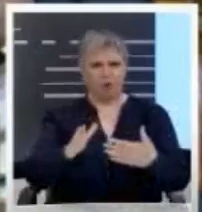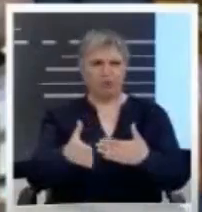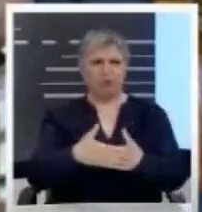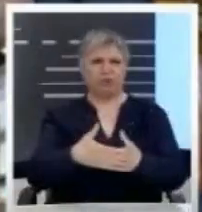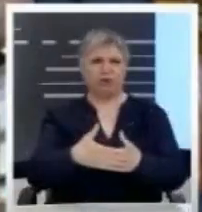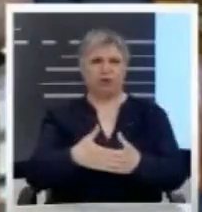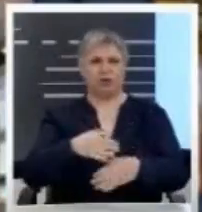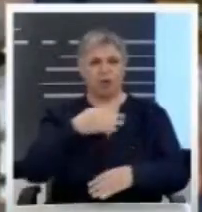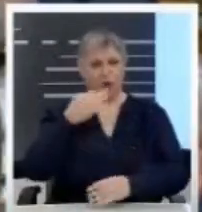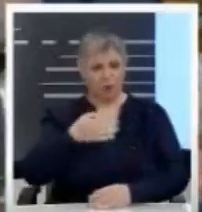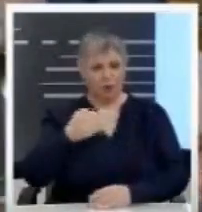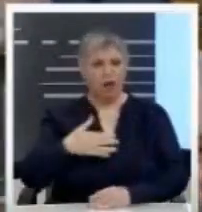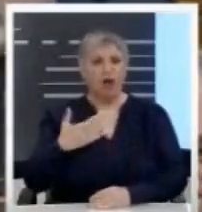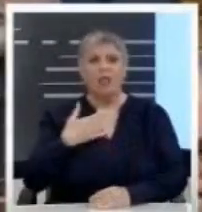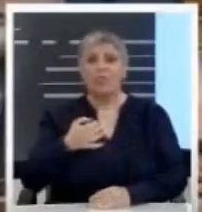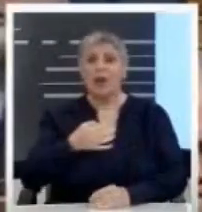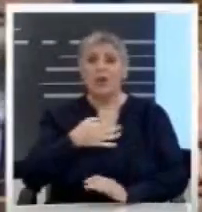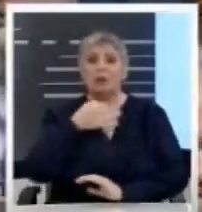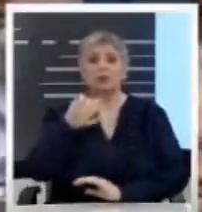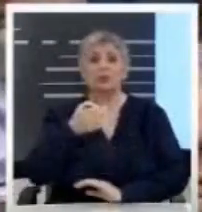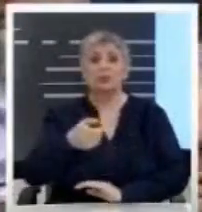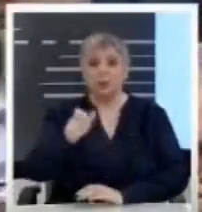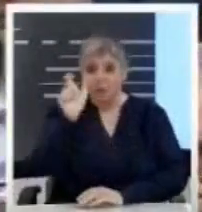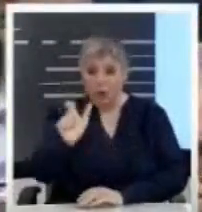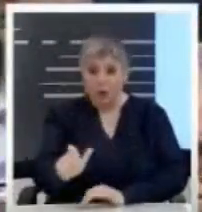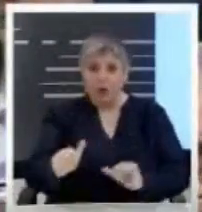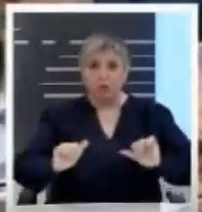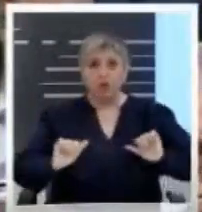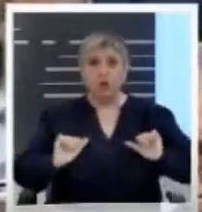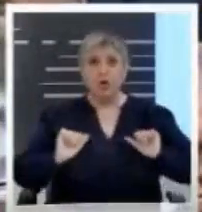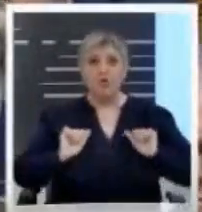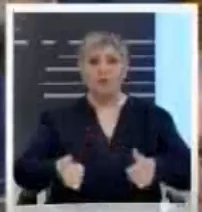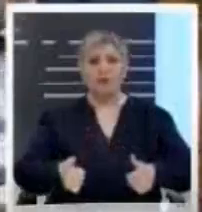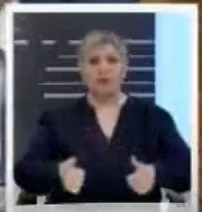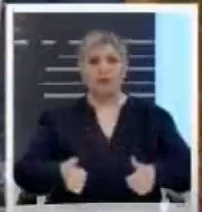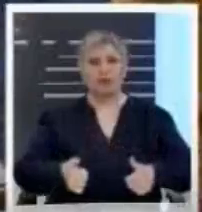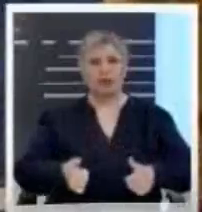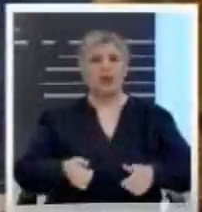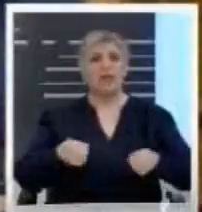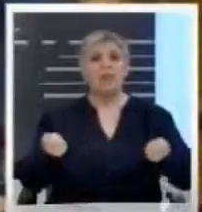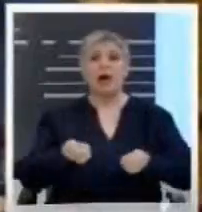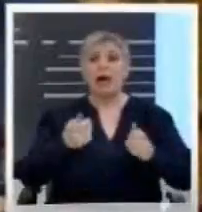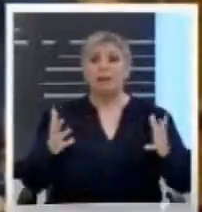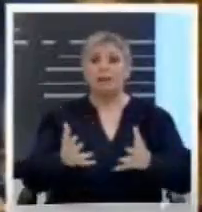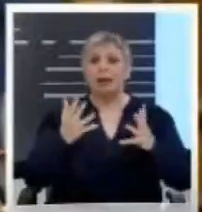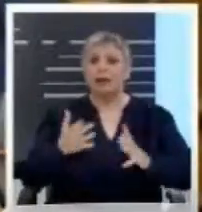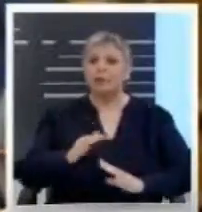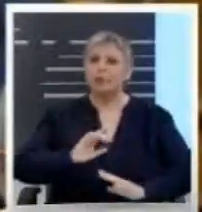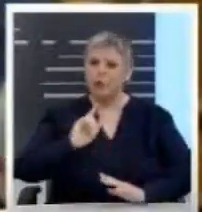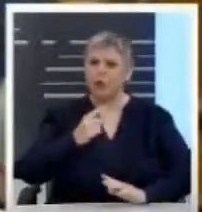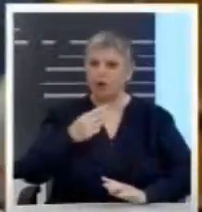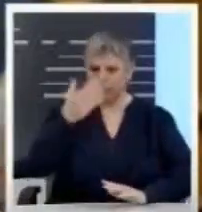είναι ότι σήμερα δεν τολμήσατε να κάνετε κάτι για το οποίο όλοι θα σας έδιναν συγχαρητήρια.